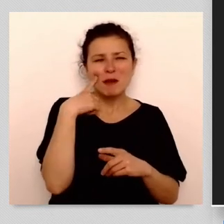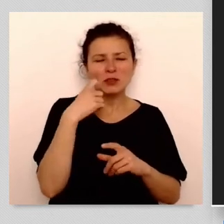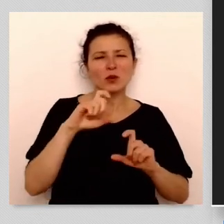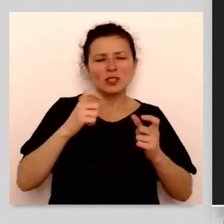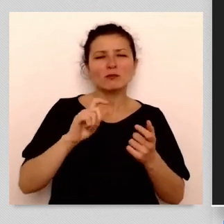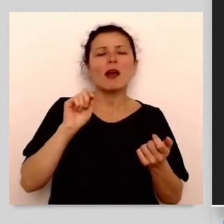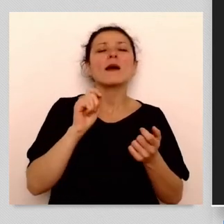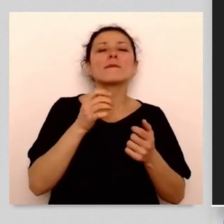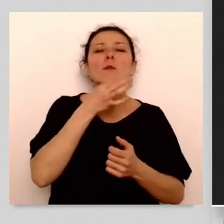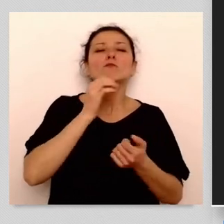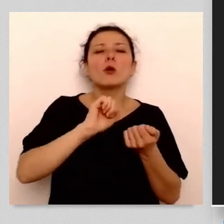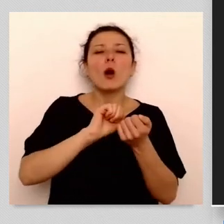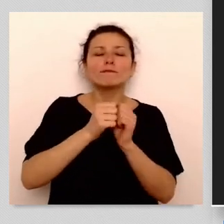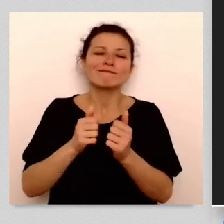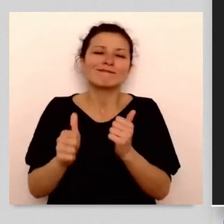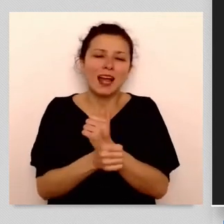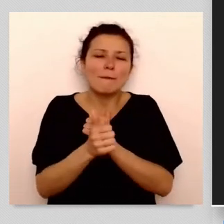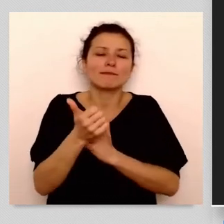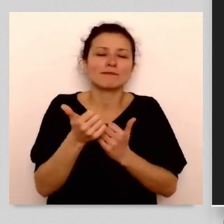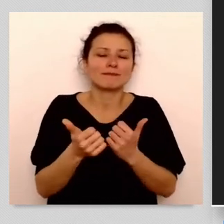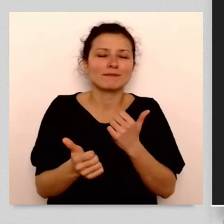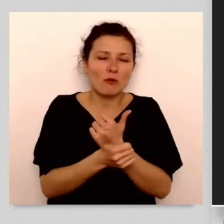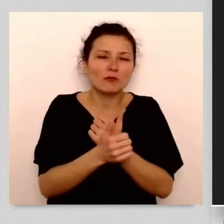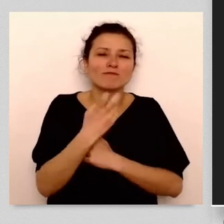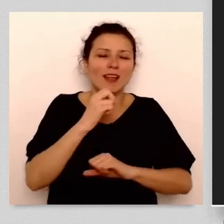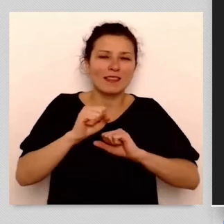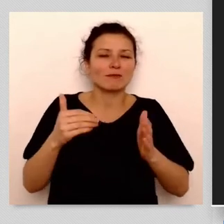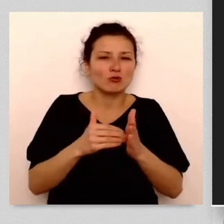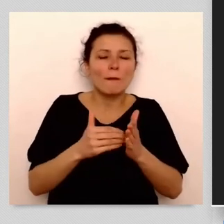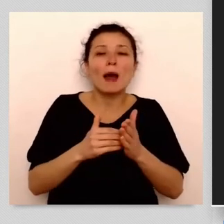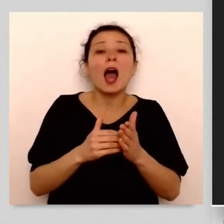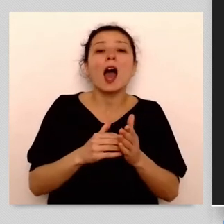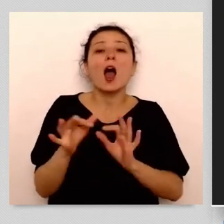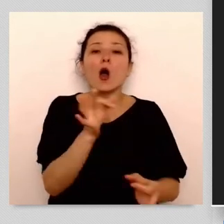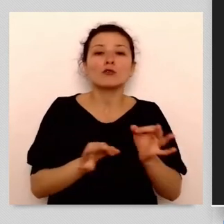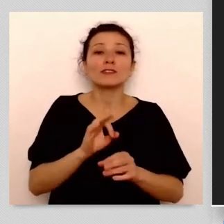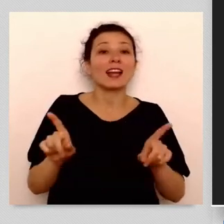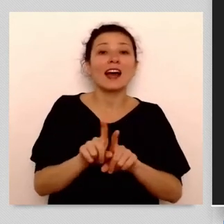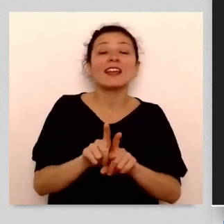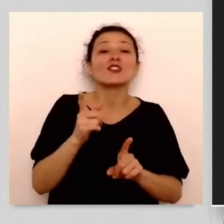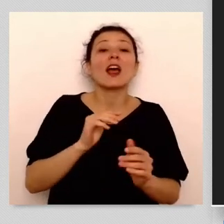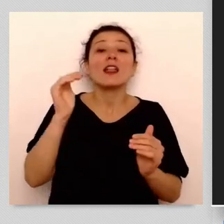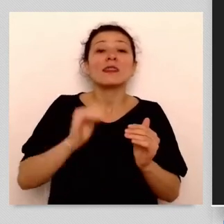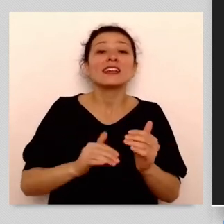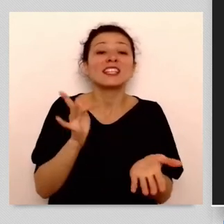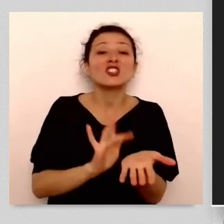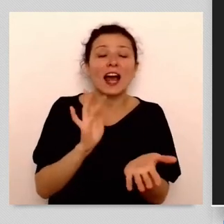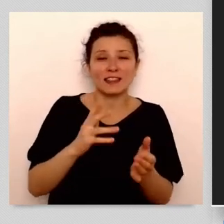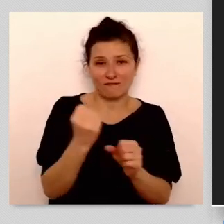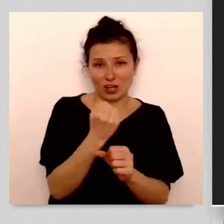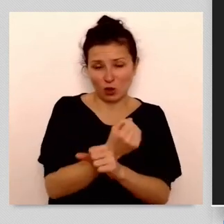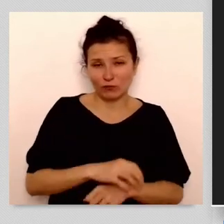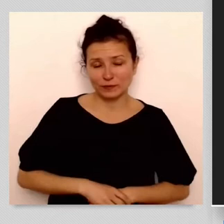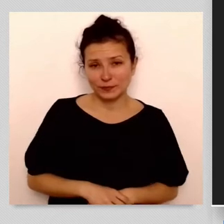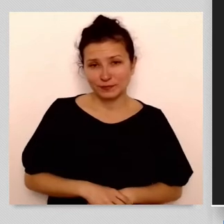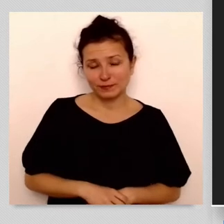tę energię jak najbardziej oszczędzać, ale też niski ślad węglowy naszych produktów. To znaczy no, musimy tutaj uwzględniać jakby